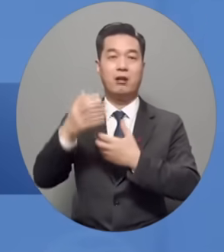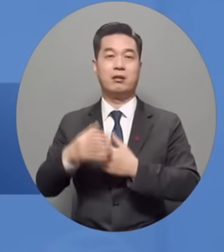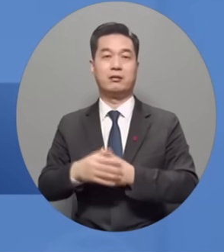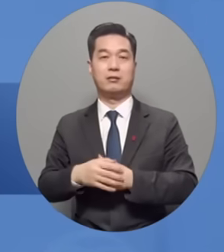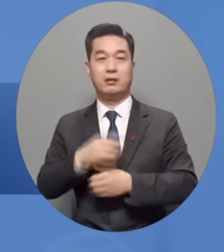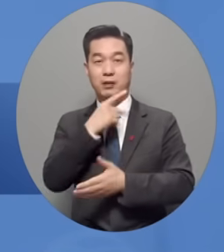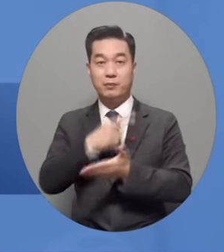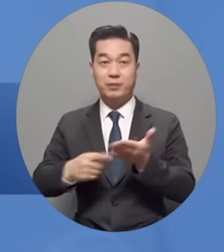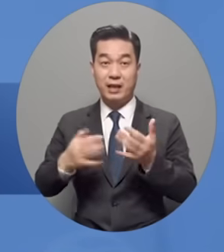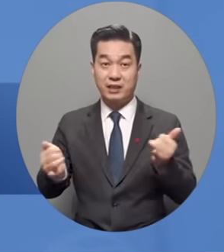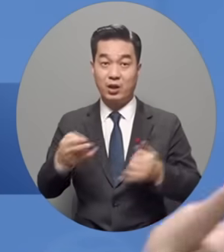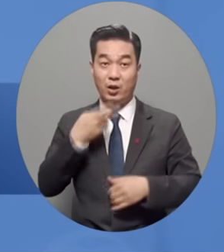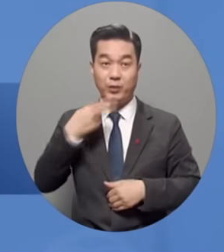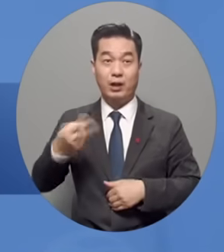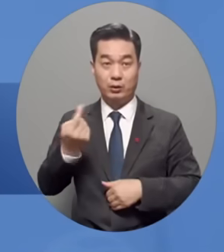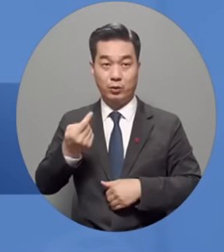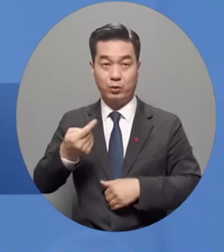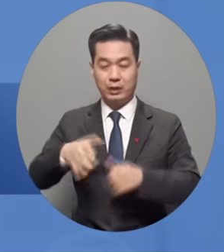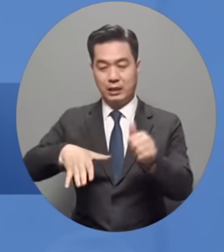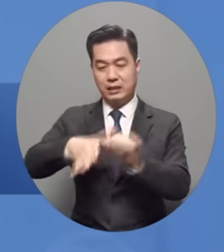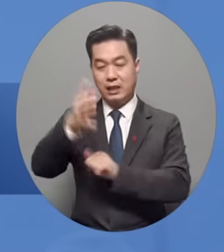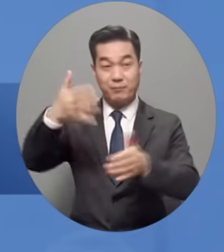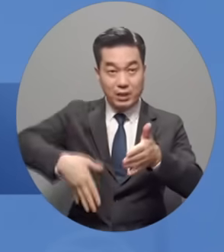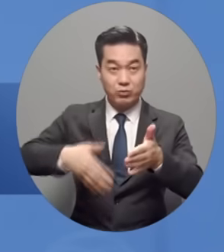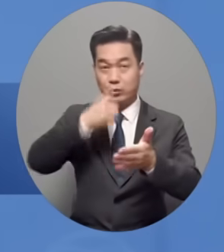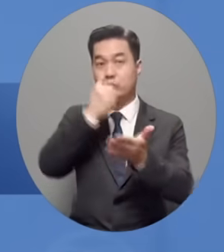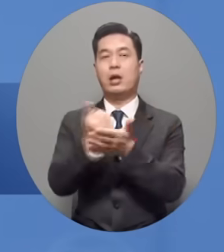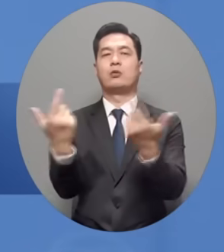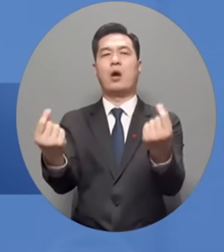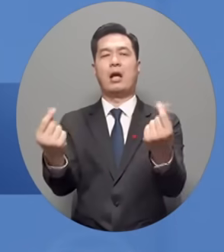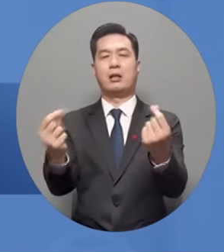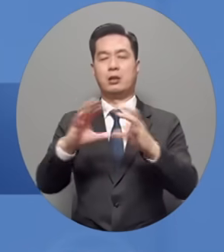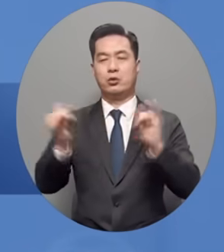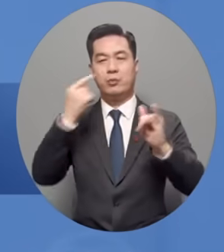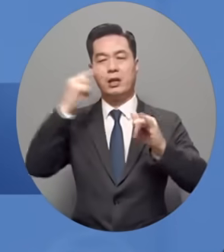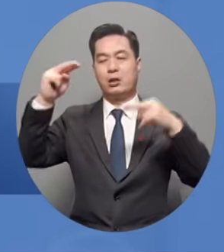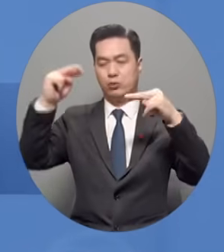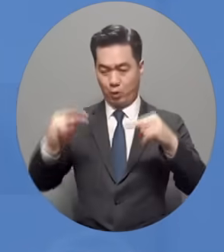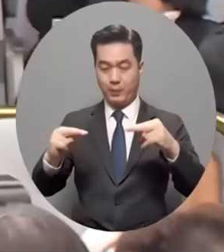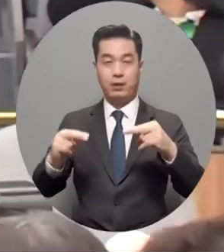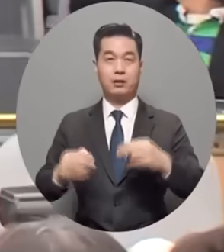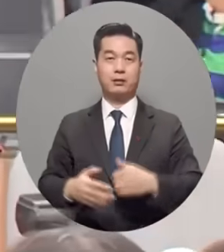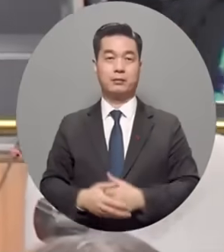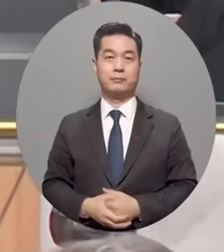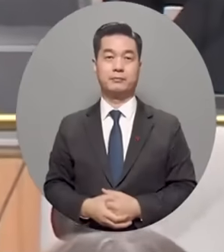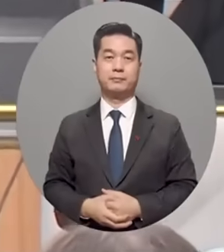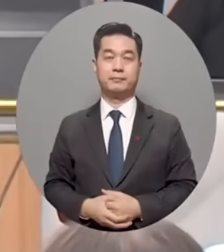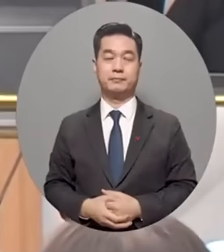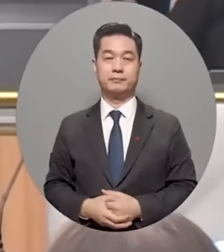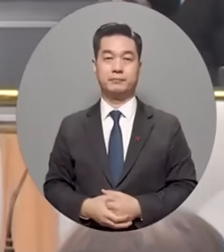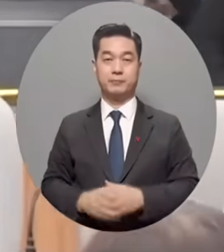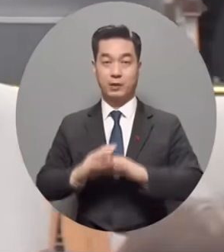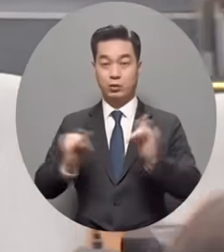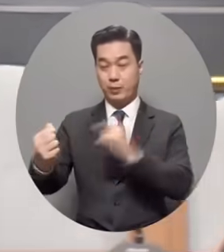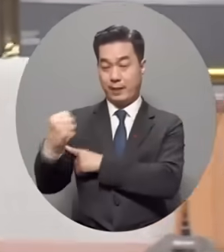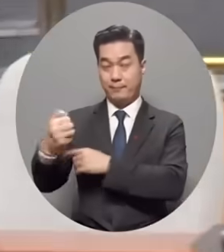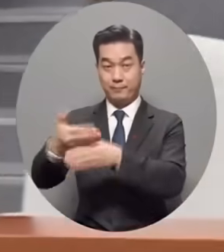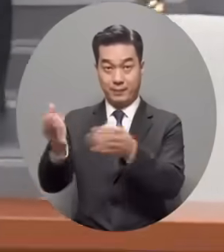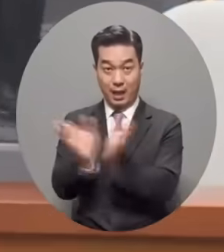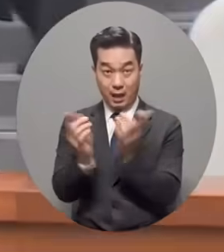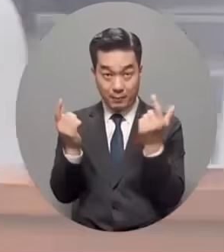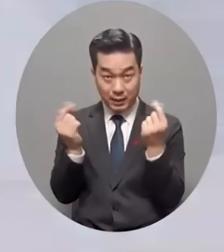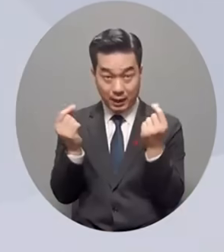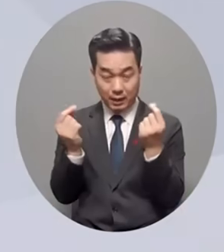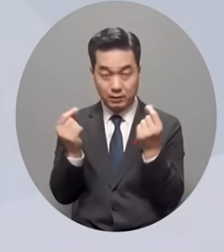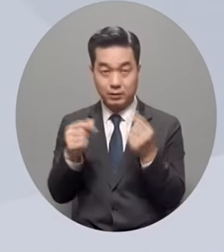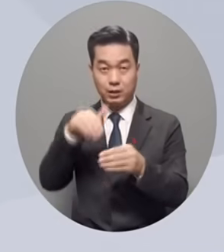없더라도 살인미수와 다를 바 없다는 것이 국민의 눈높이입니다. 국민의힘 역시 선관위에